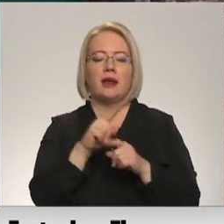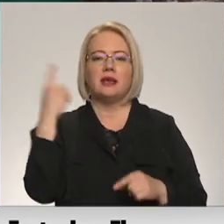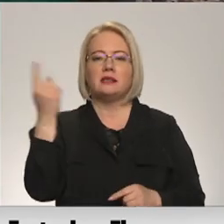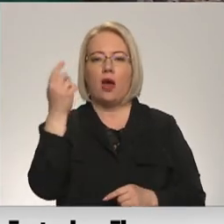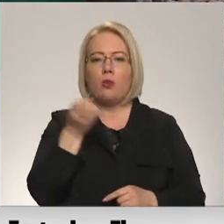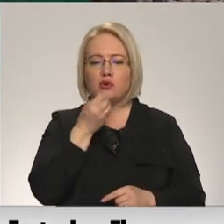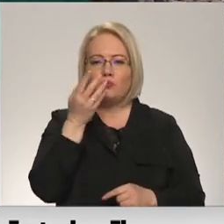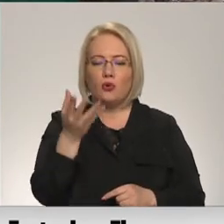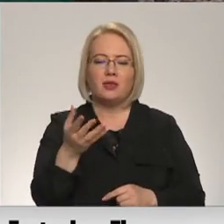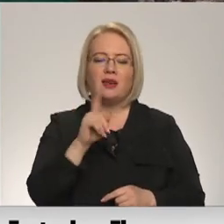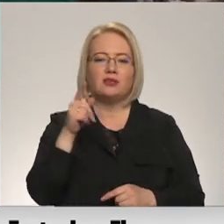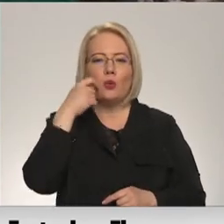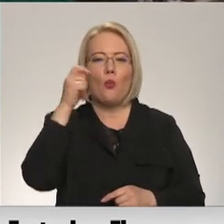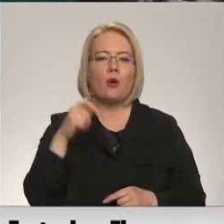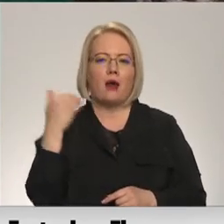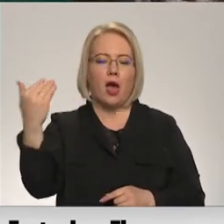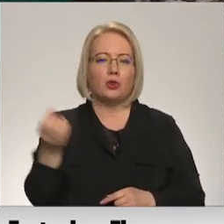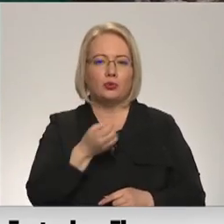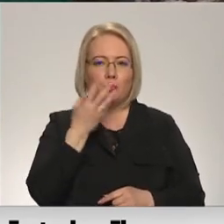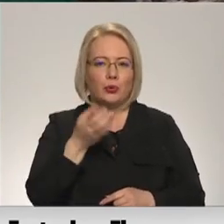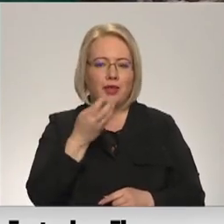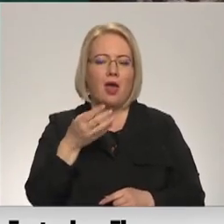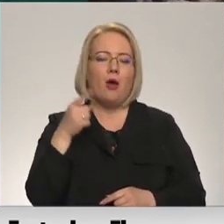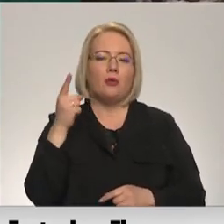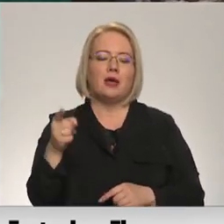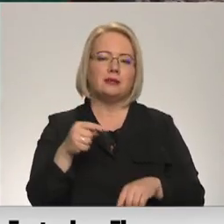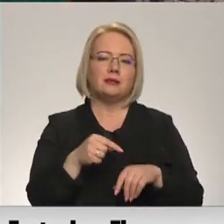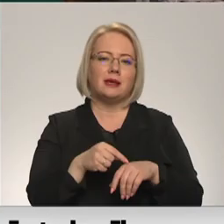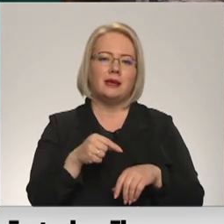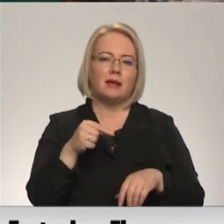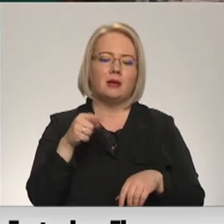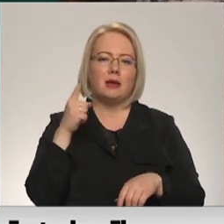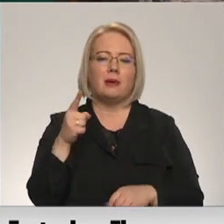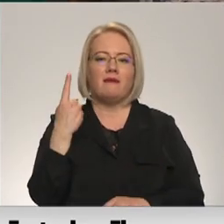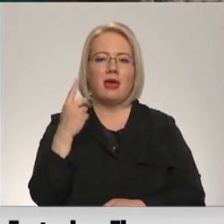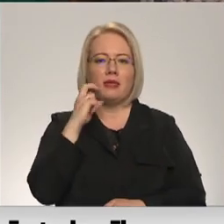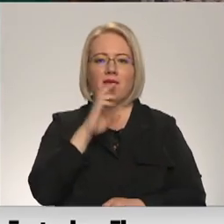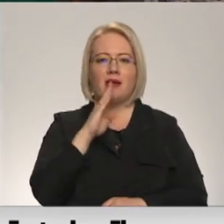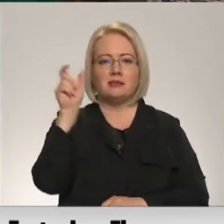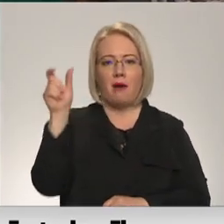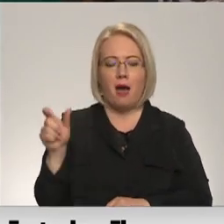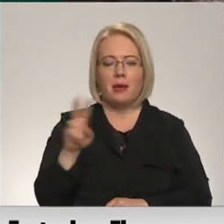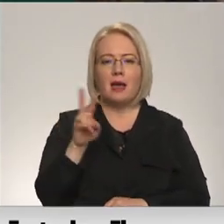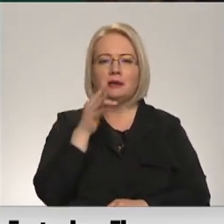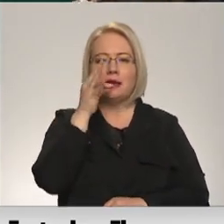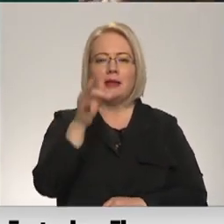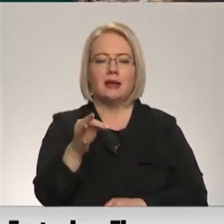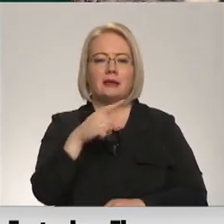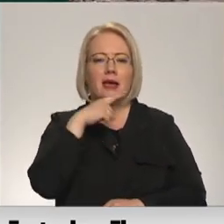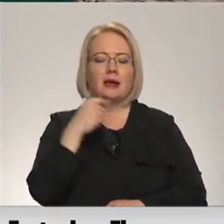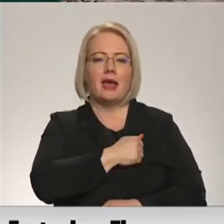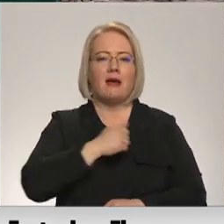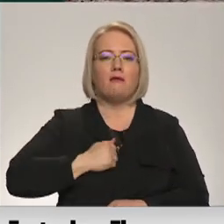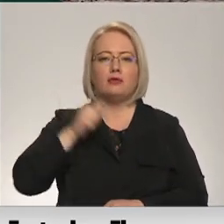Ukrainas, nu, tā kā puķe. Un tas ir iespaidots vairāk no tā, kā bija viena tā vecmāmiņa, kas teica krievu zaldātiem, ka